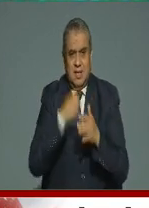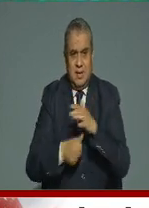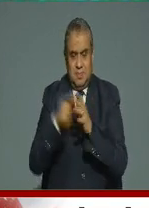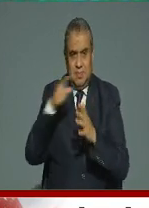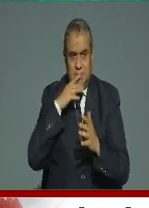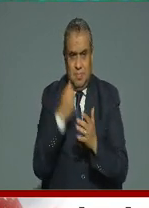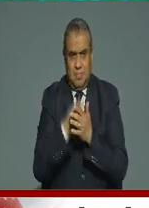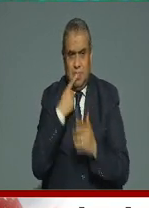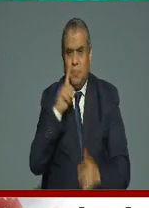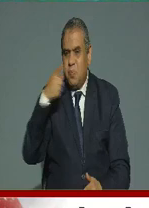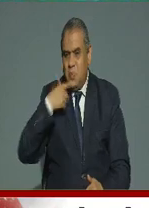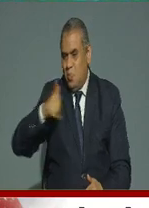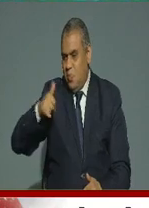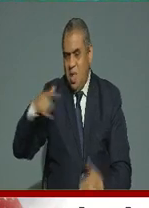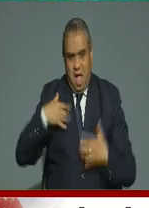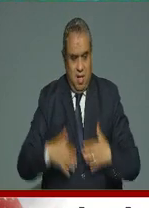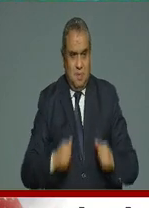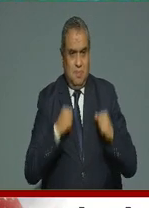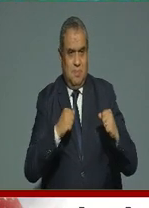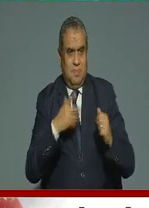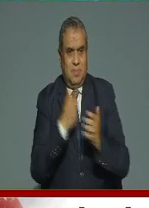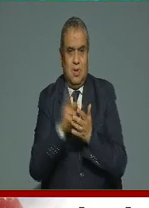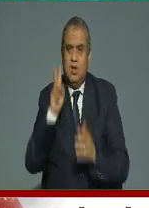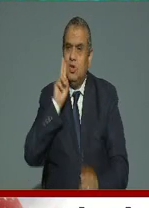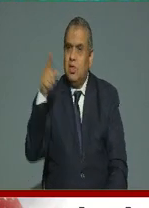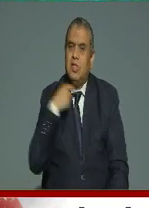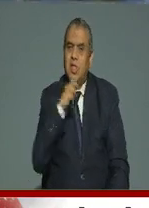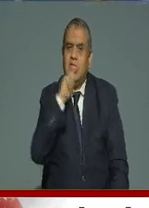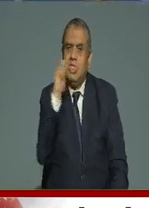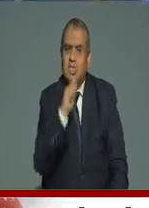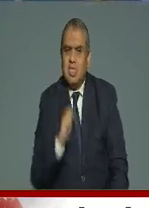وانا مش باين عليا فورمه ولا ايه؟ مش باين عليك حاجه خالص.